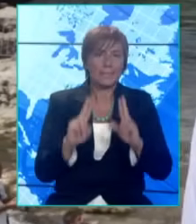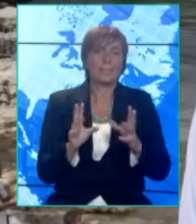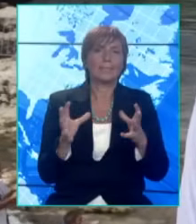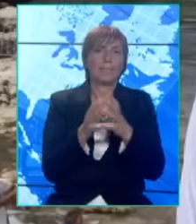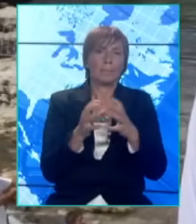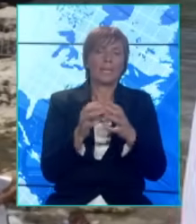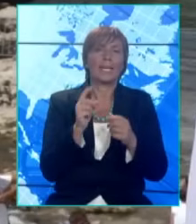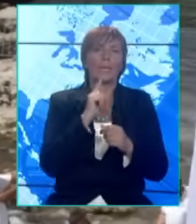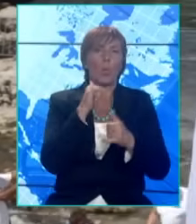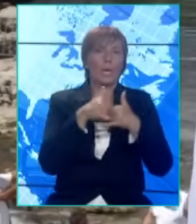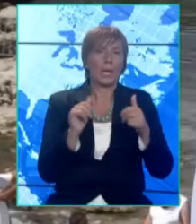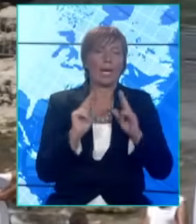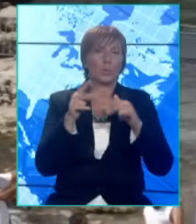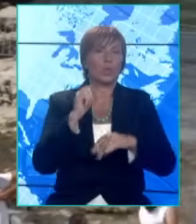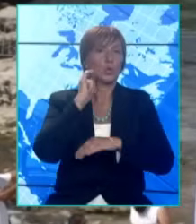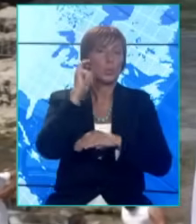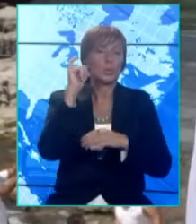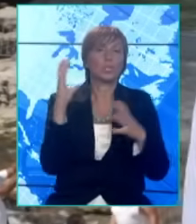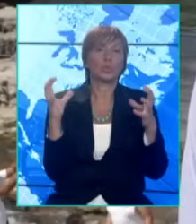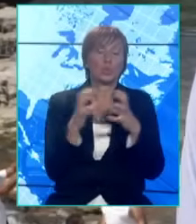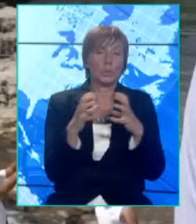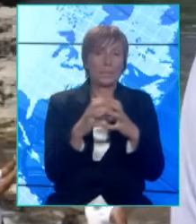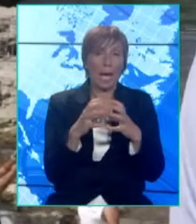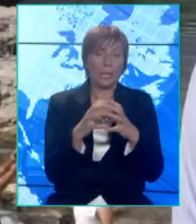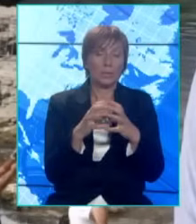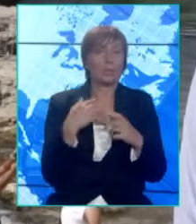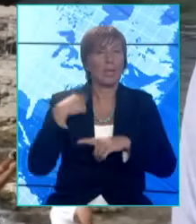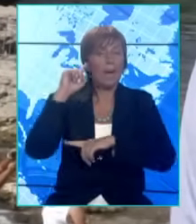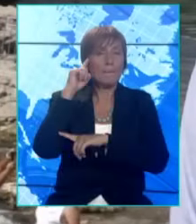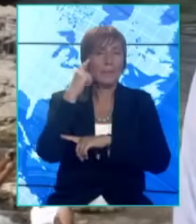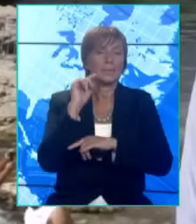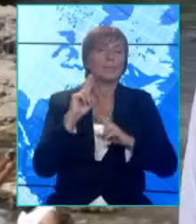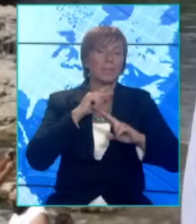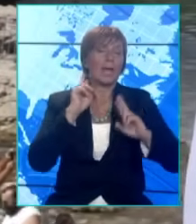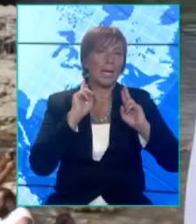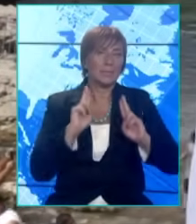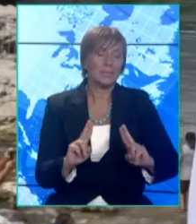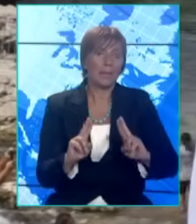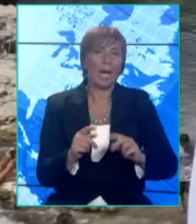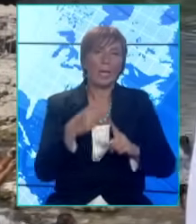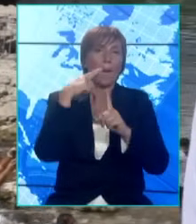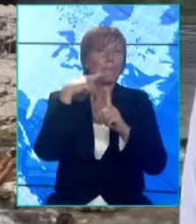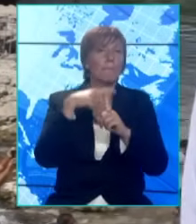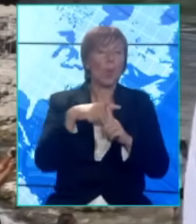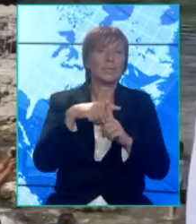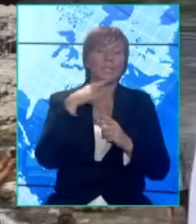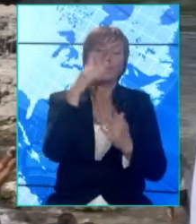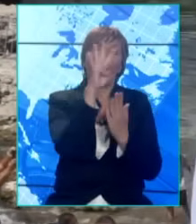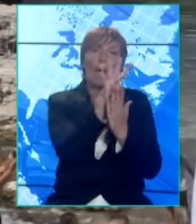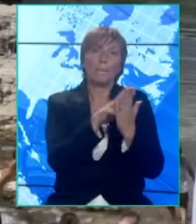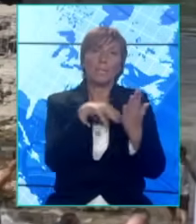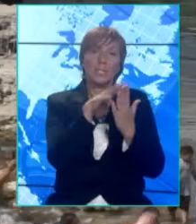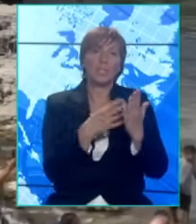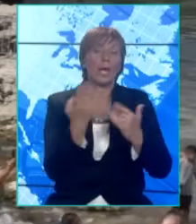integracijama u gradu Mostaru. Formirali smo turističku zajednicu. Mislim da zaista jedna pozitivna priča, iako se Mostar